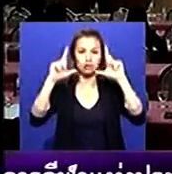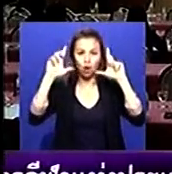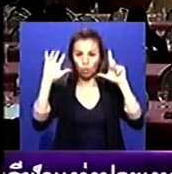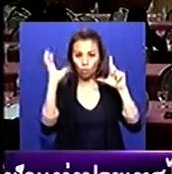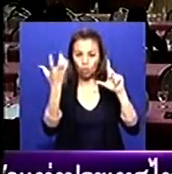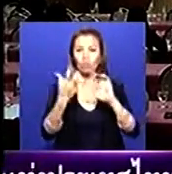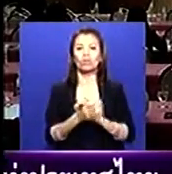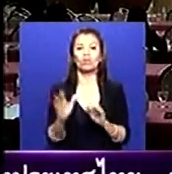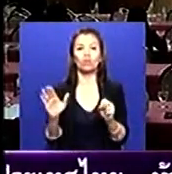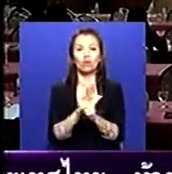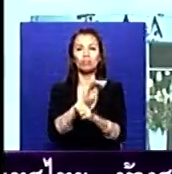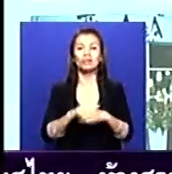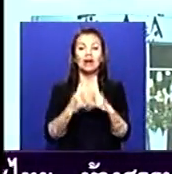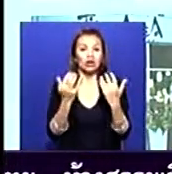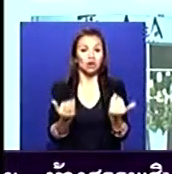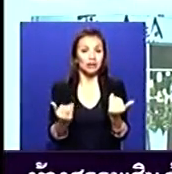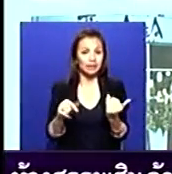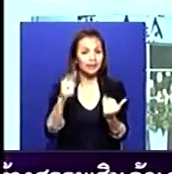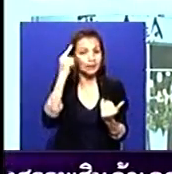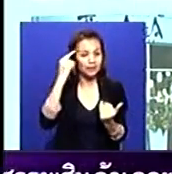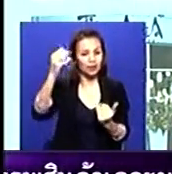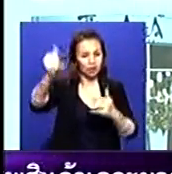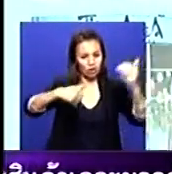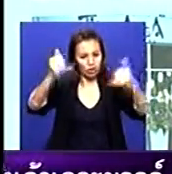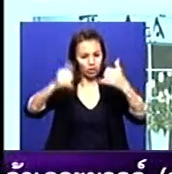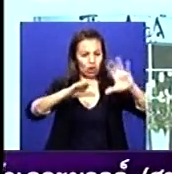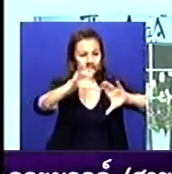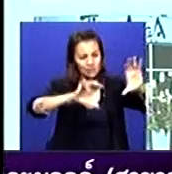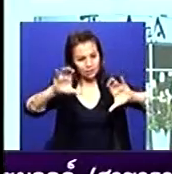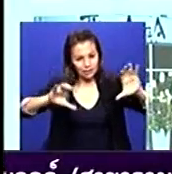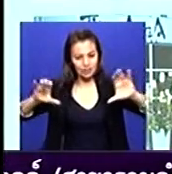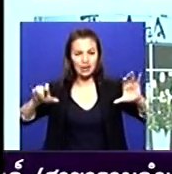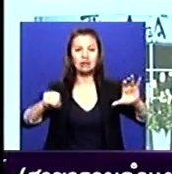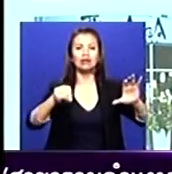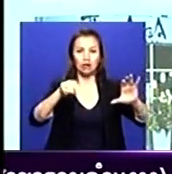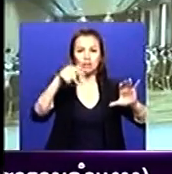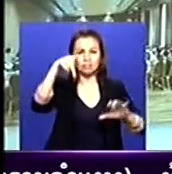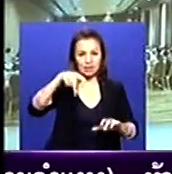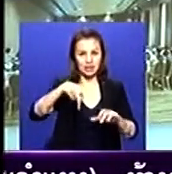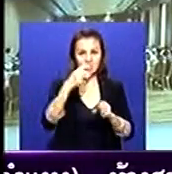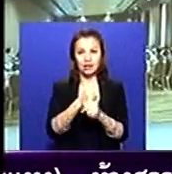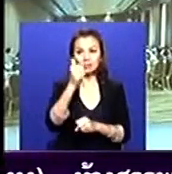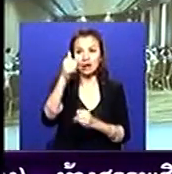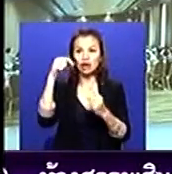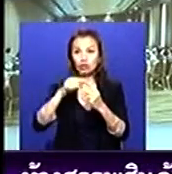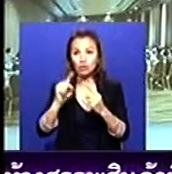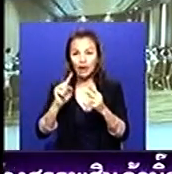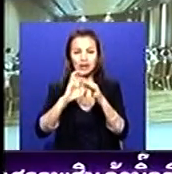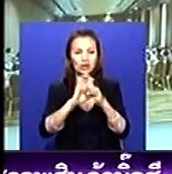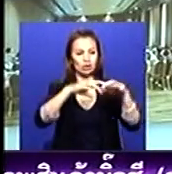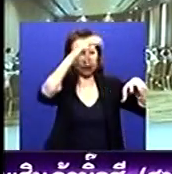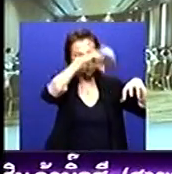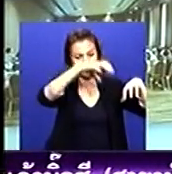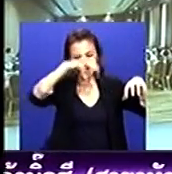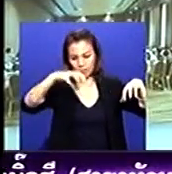การไทยในงานนี้กฟผ.ได้เปิดโอกาสให้เข้าจัดแสดงสินค้าภายในพื้นที่แสดงสินค้าพิเศษEGAT Thailand Pavilion จำนวน40คู